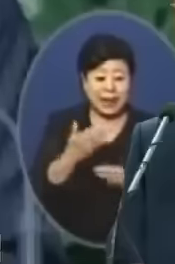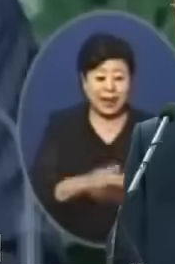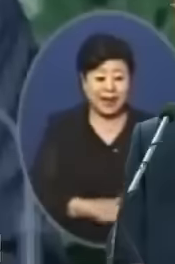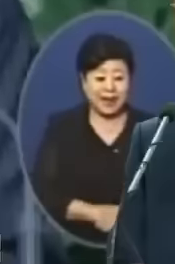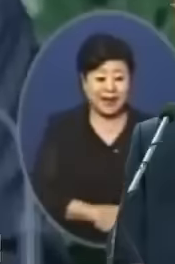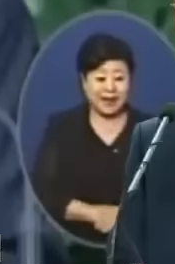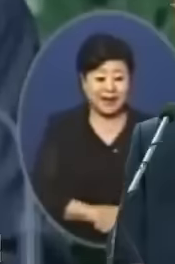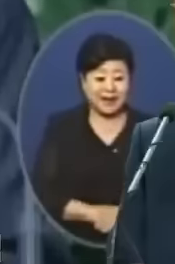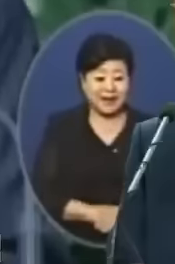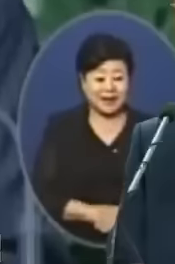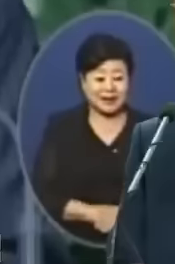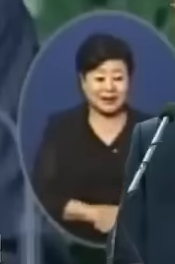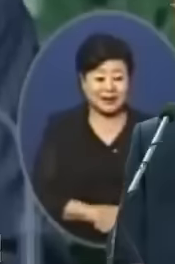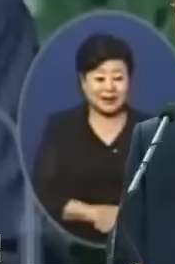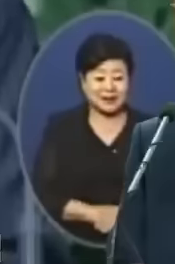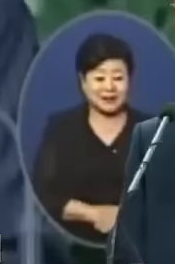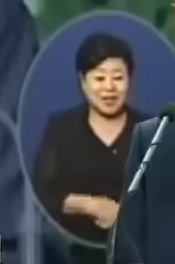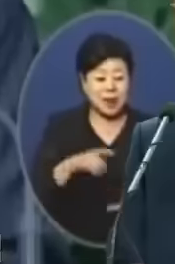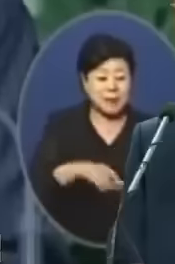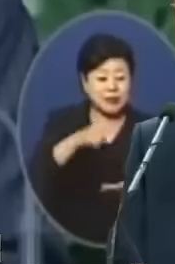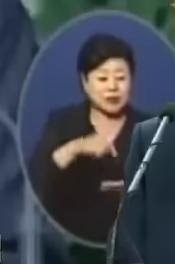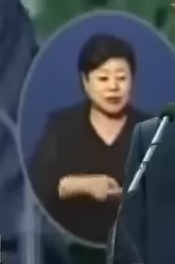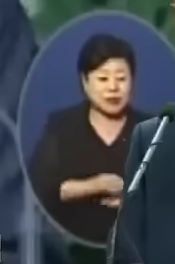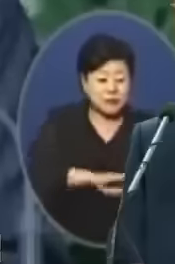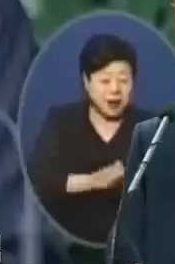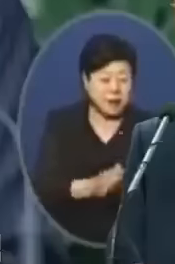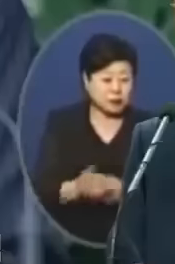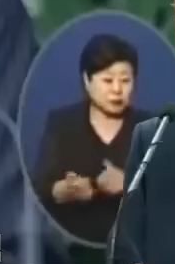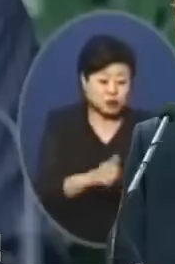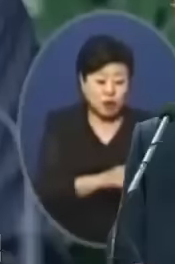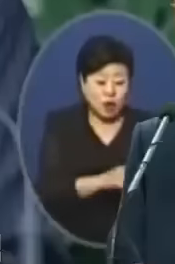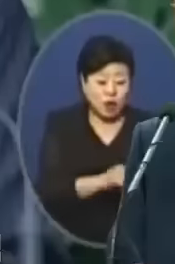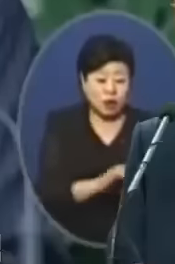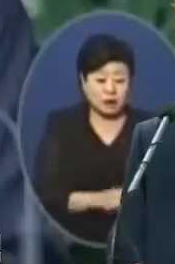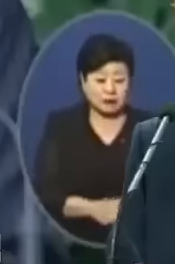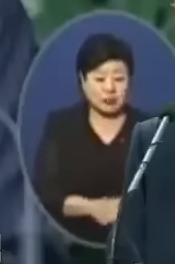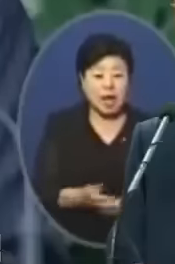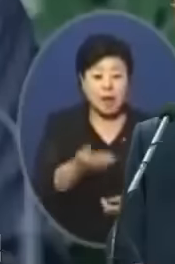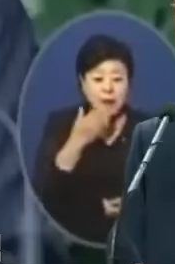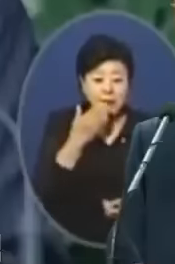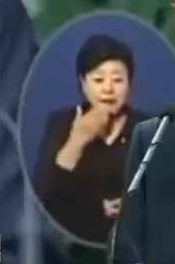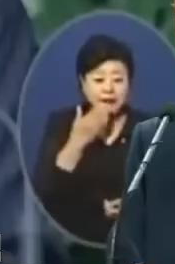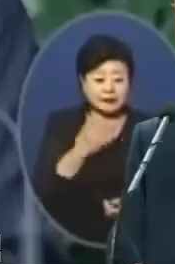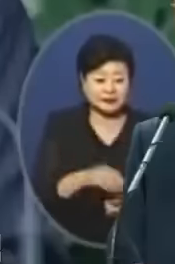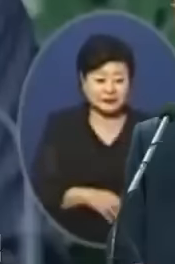틀립니까? 메뚜기는 밥만 버리면 죽지만은 밥은